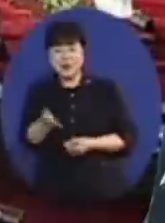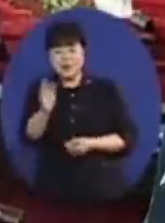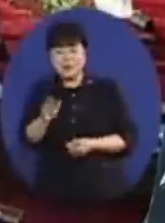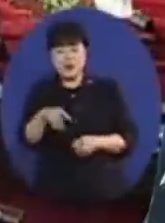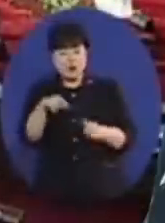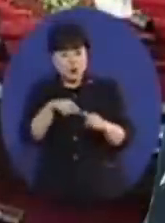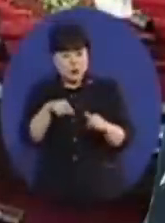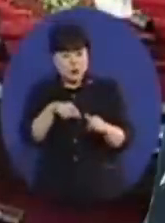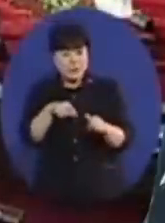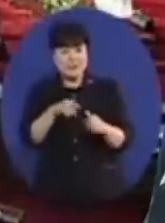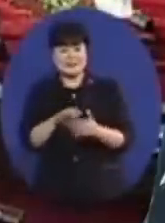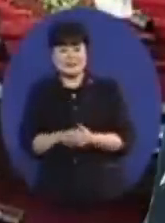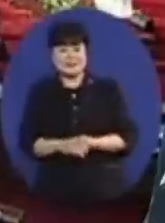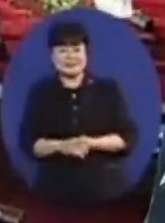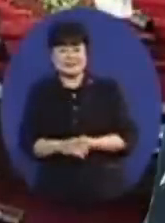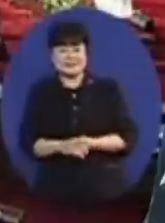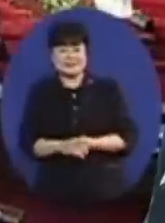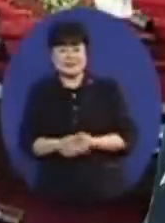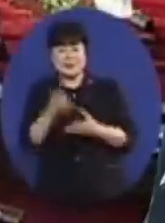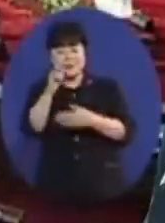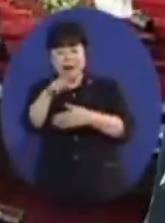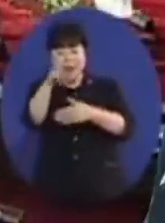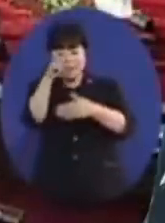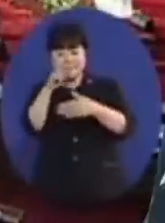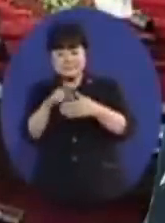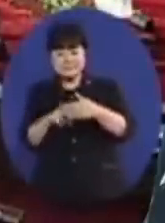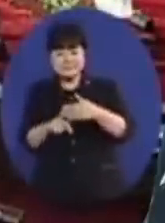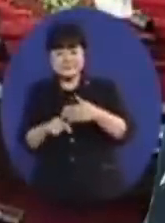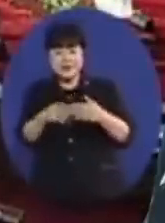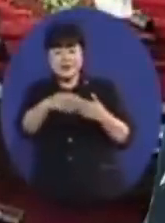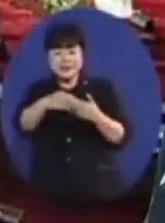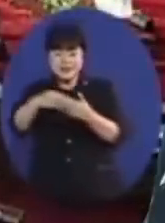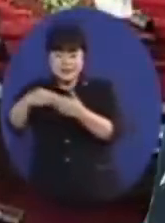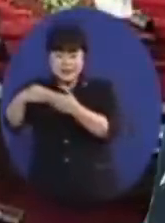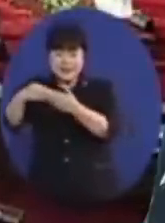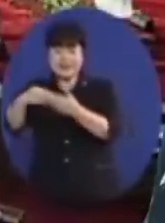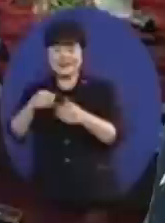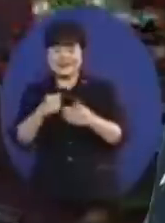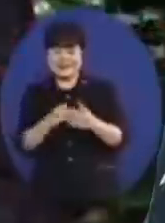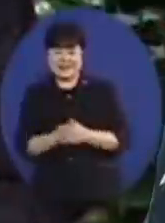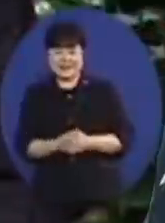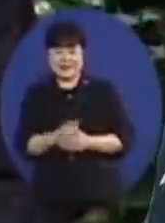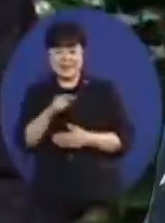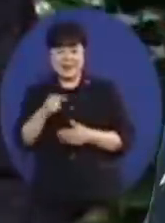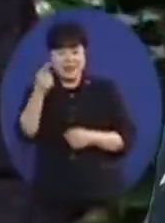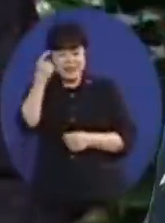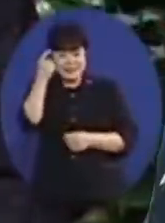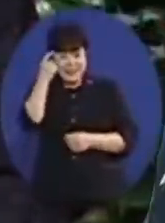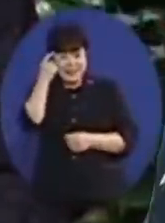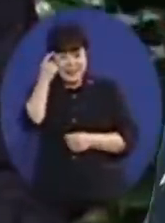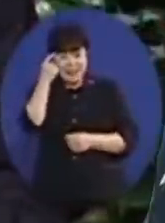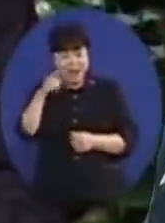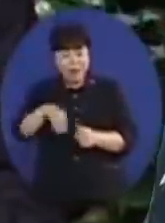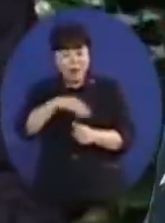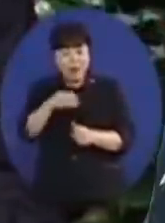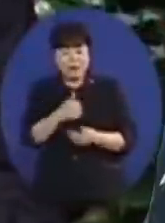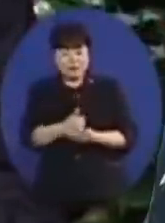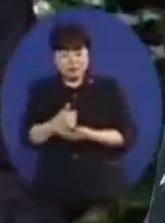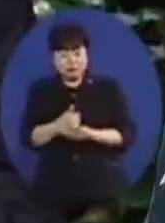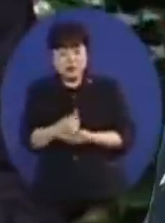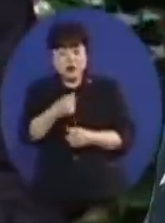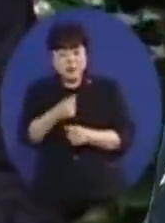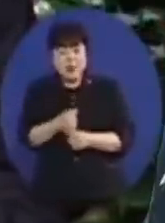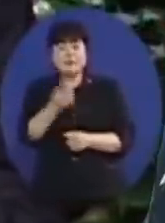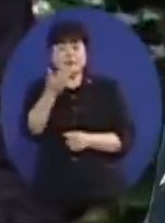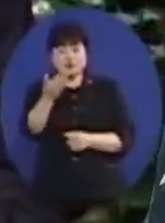그러면 그 교육이 그 마음을 이끌어 가게 되고 그 마음에 생각이 그 환경과 운명을